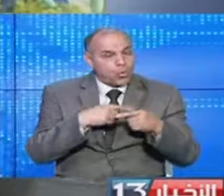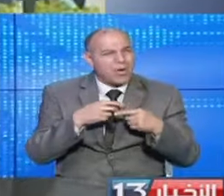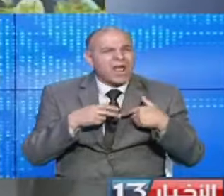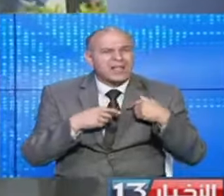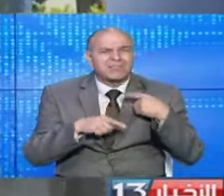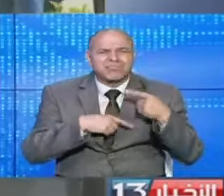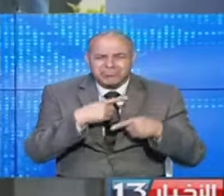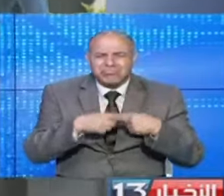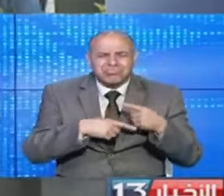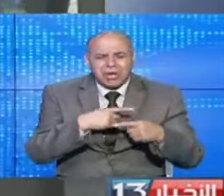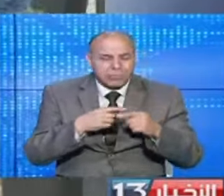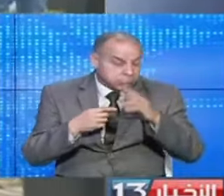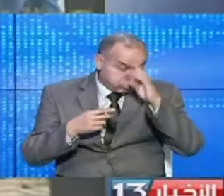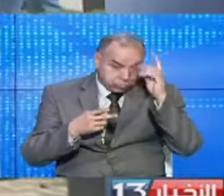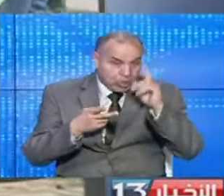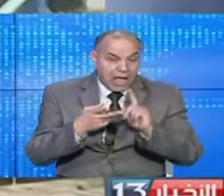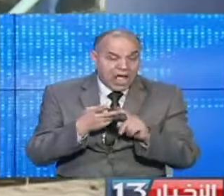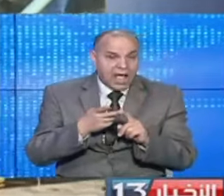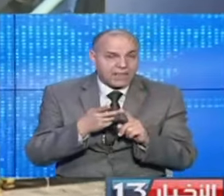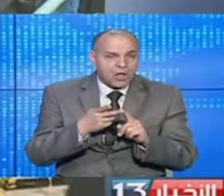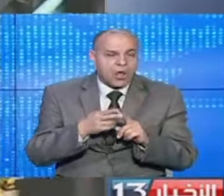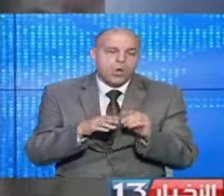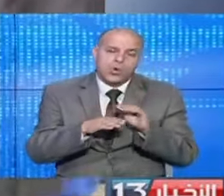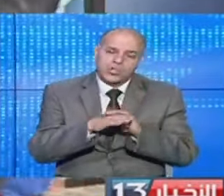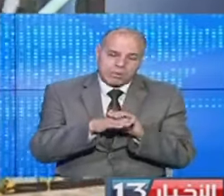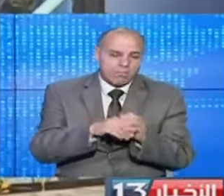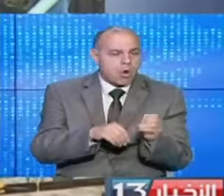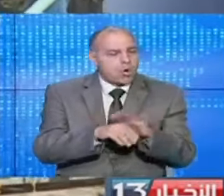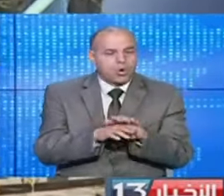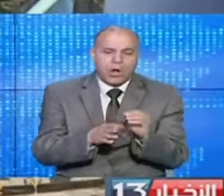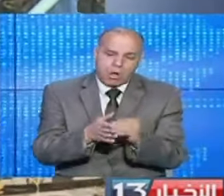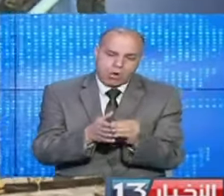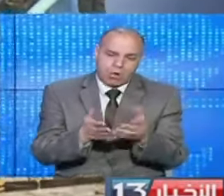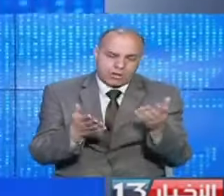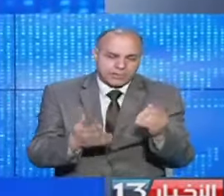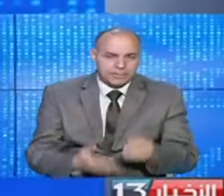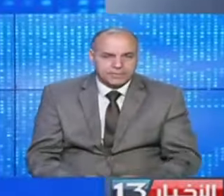للحياة وتداعيات جائحة كورونا.